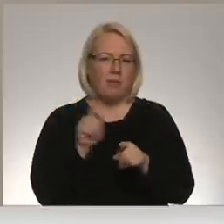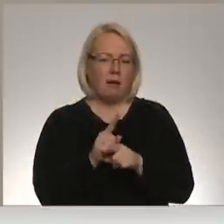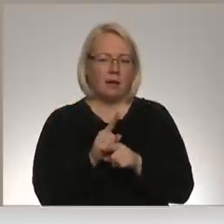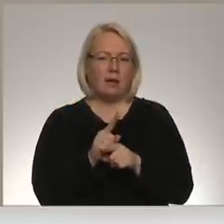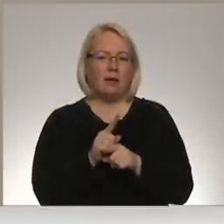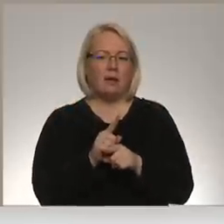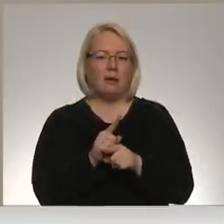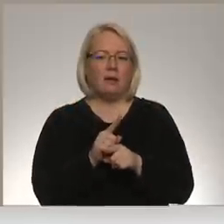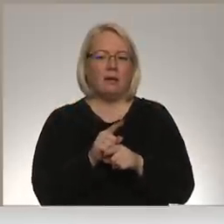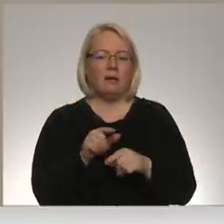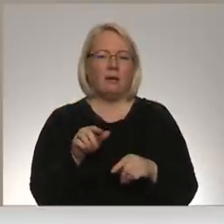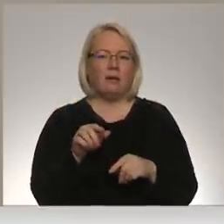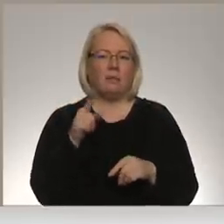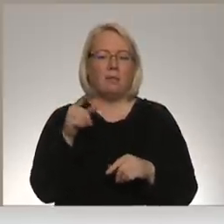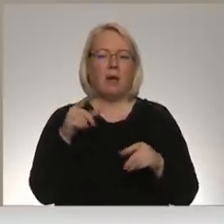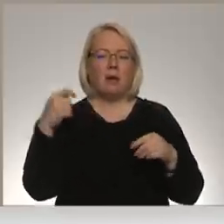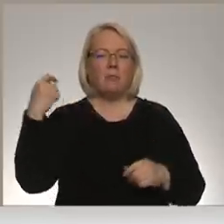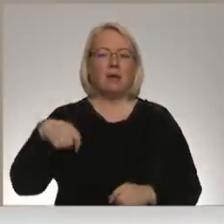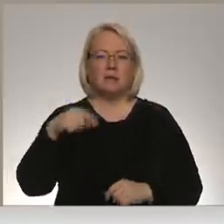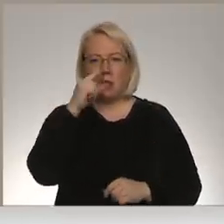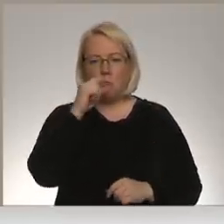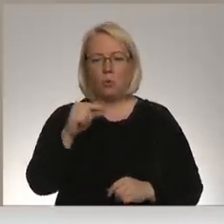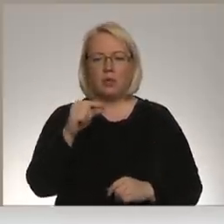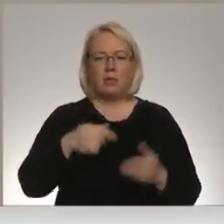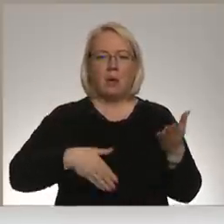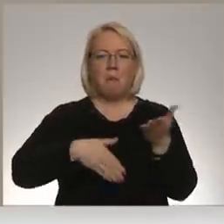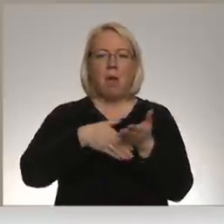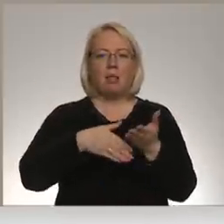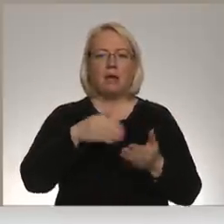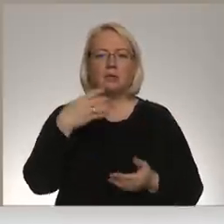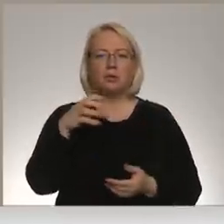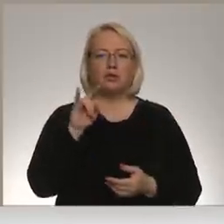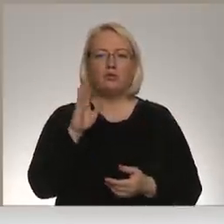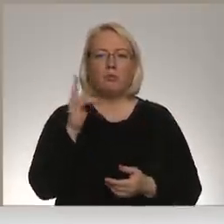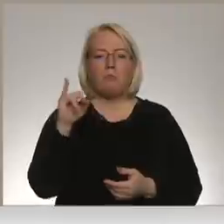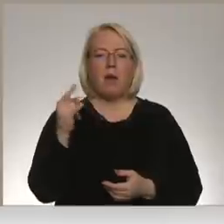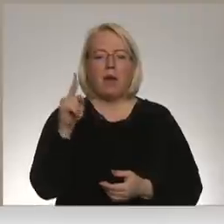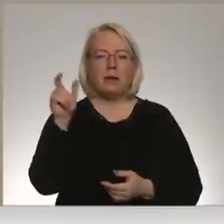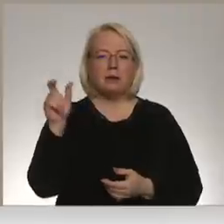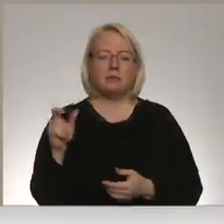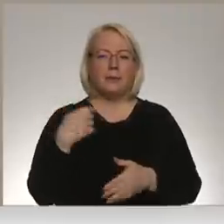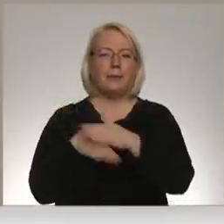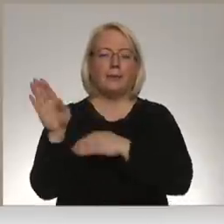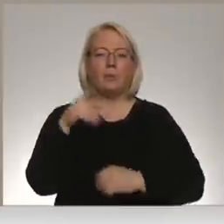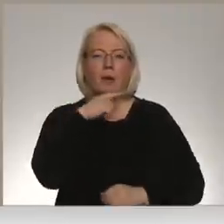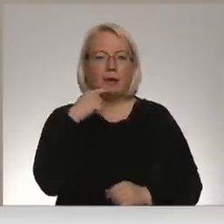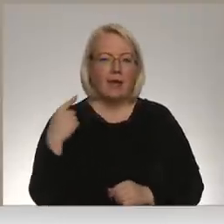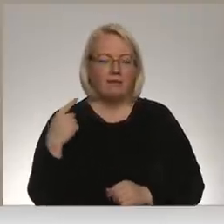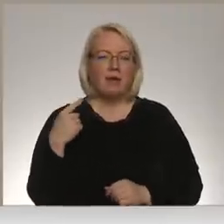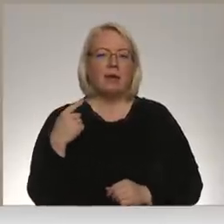prezidenta Putina palīgs Čubais šajā nedēļā, aizbrauc no Krievijas.